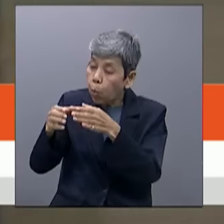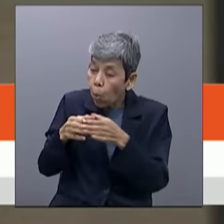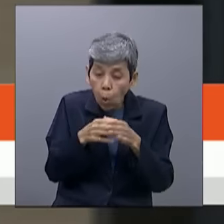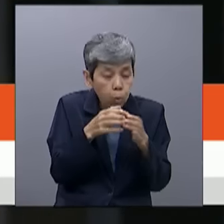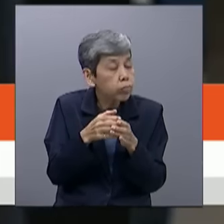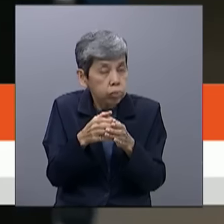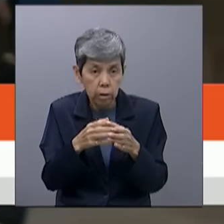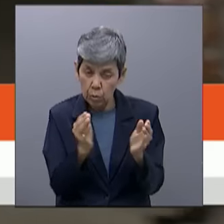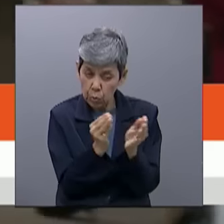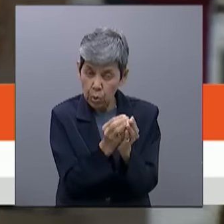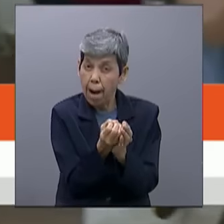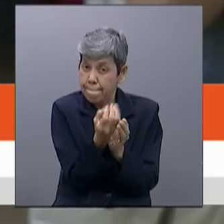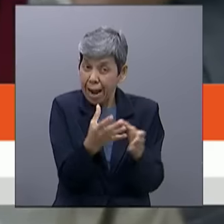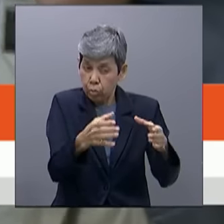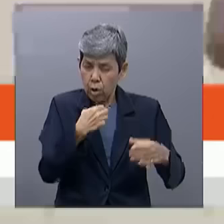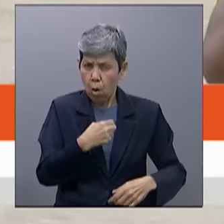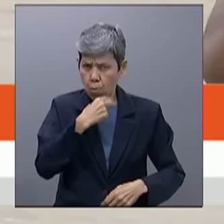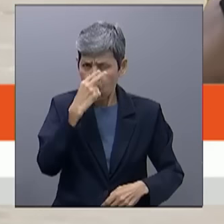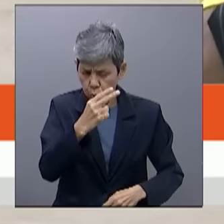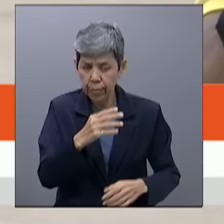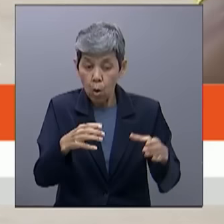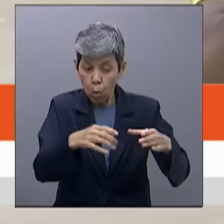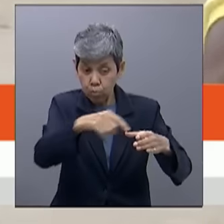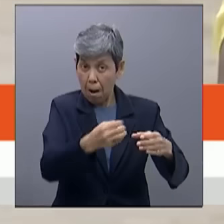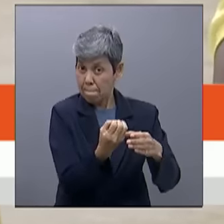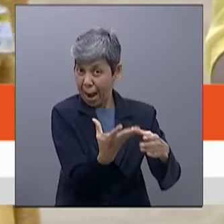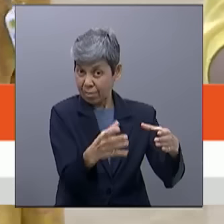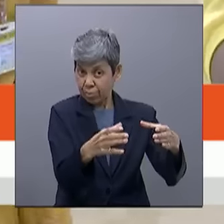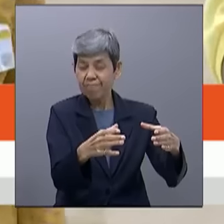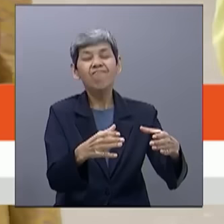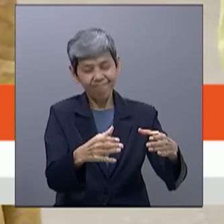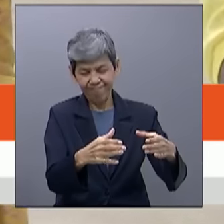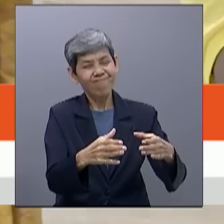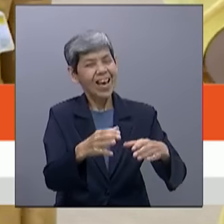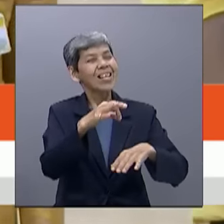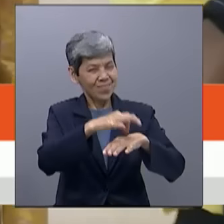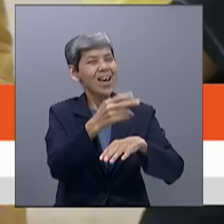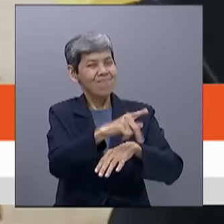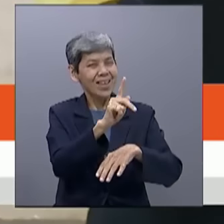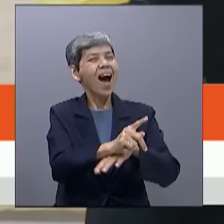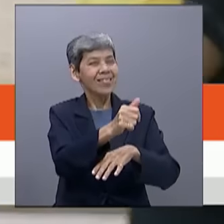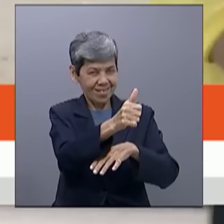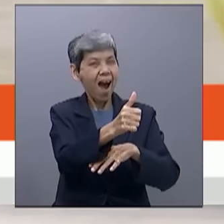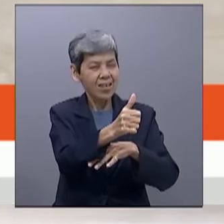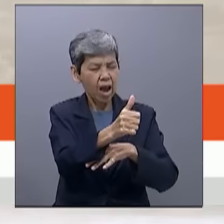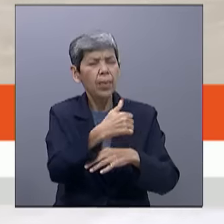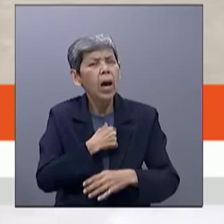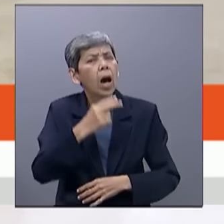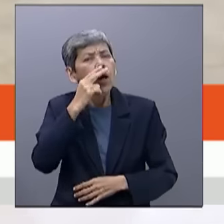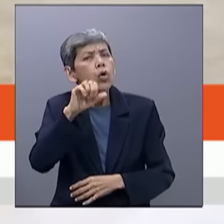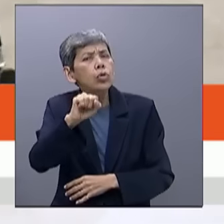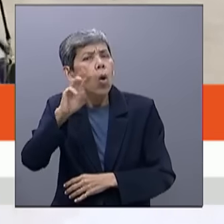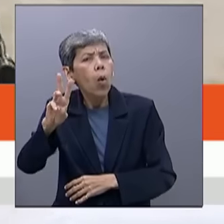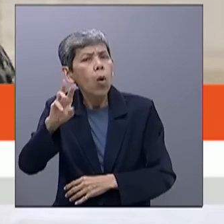ไหนเท่าที่ผมเห็นใครรวมเสียงข้างมากคนนั้นก็จะได้ตำแหน่งไปเพียงแต่สว.